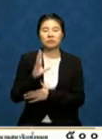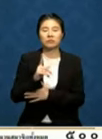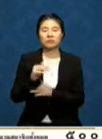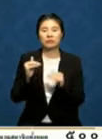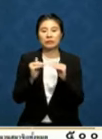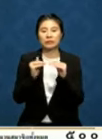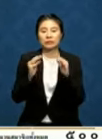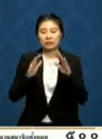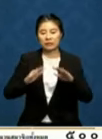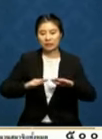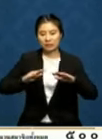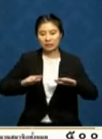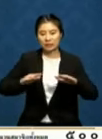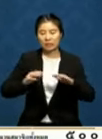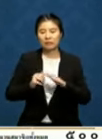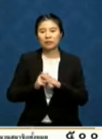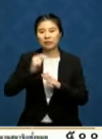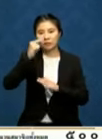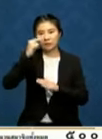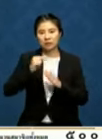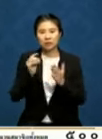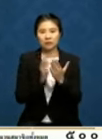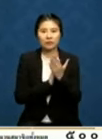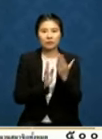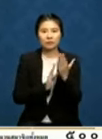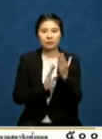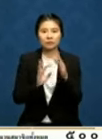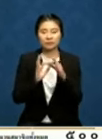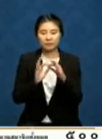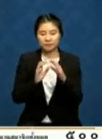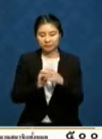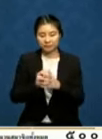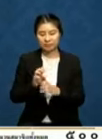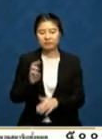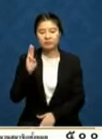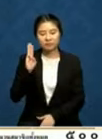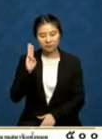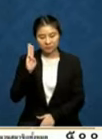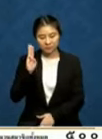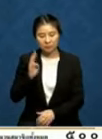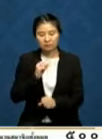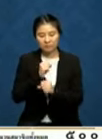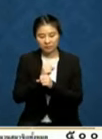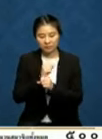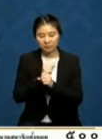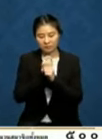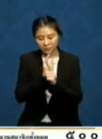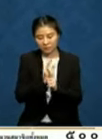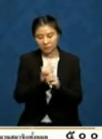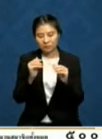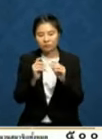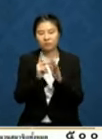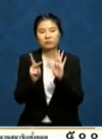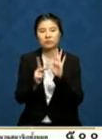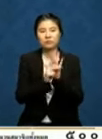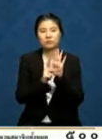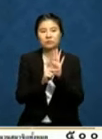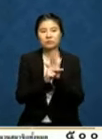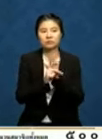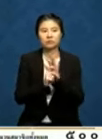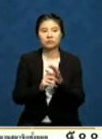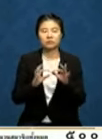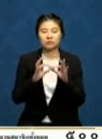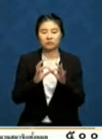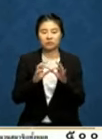ธิเด็กโดยประเทศไทยค่ะได้ตอบรับโดยให้คำมั่นที่จะปฏิบัติตามกลไกนะคะหลัก